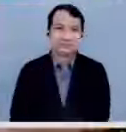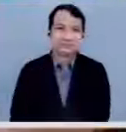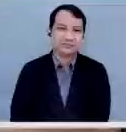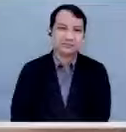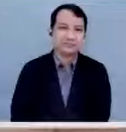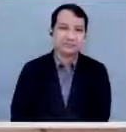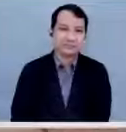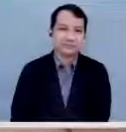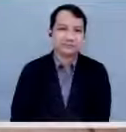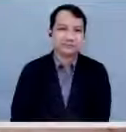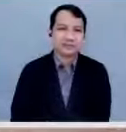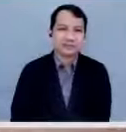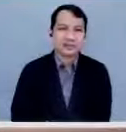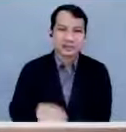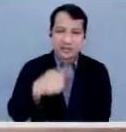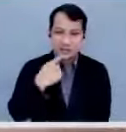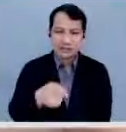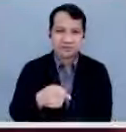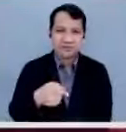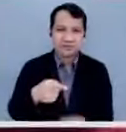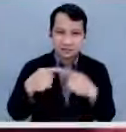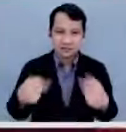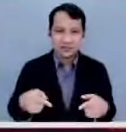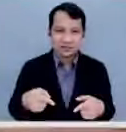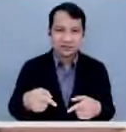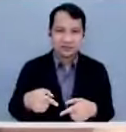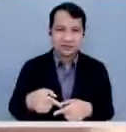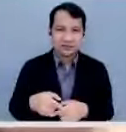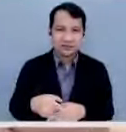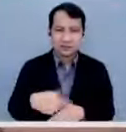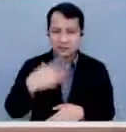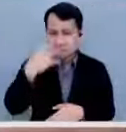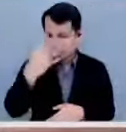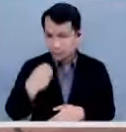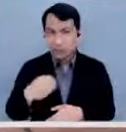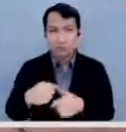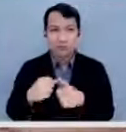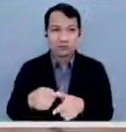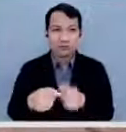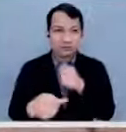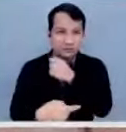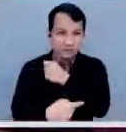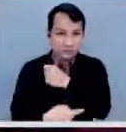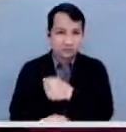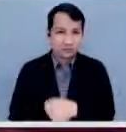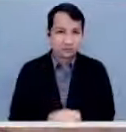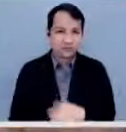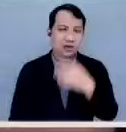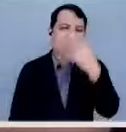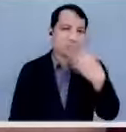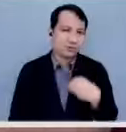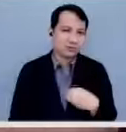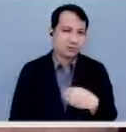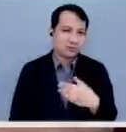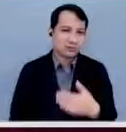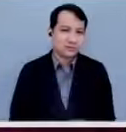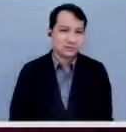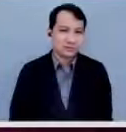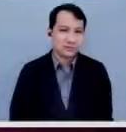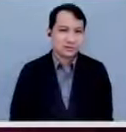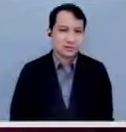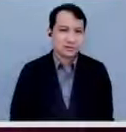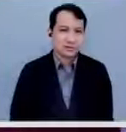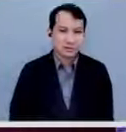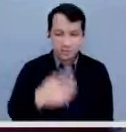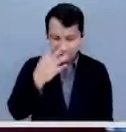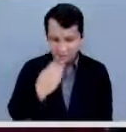Tanong ko lang. Anong mas mahirap labanan? Antok o tukso? Yung antok. Antok. Bakit antok? Kasi kapag nakatulog ka